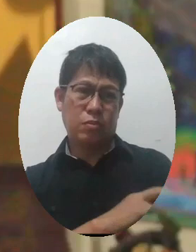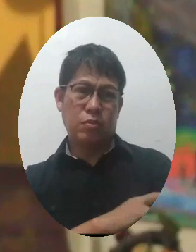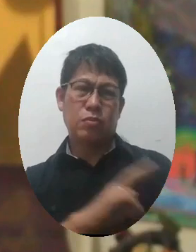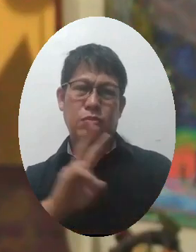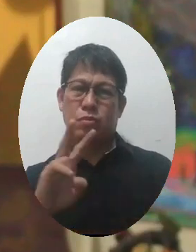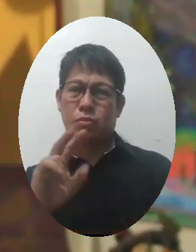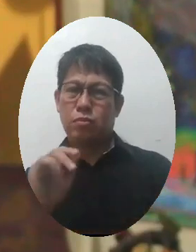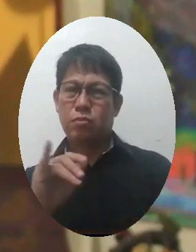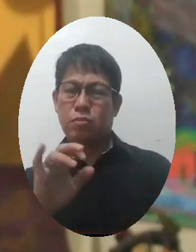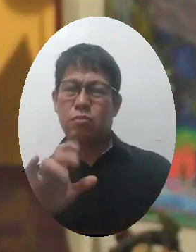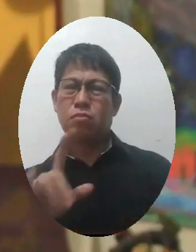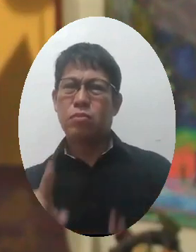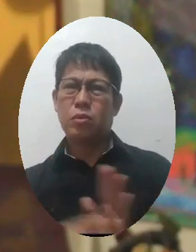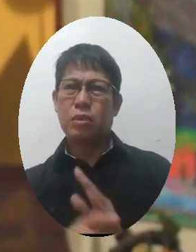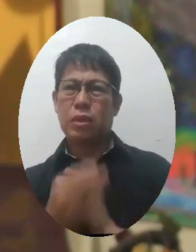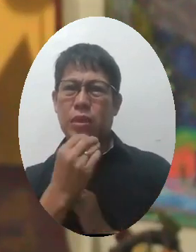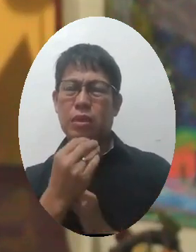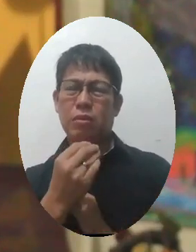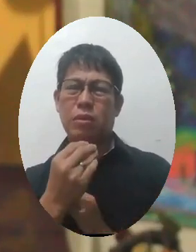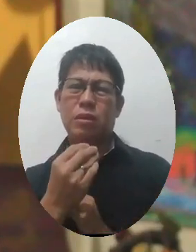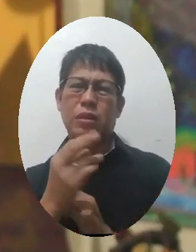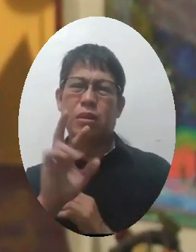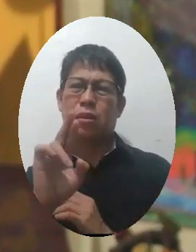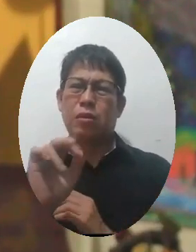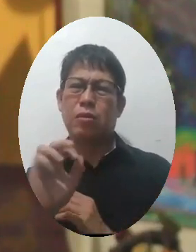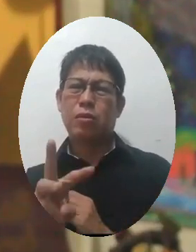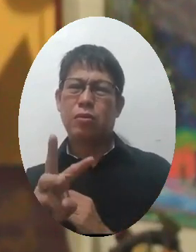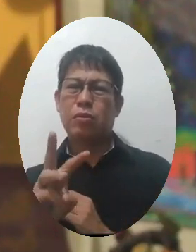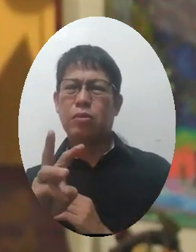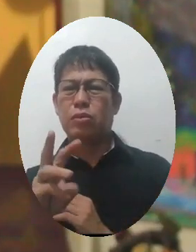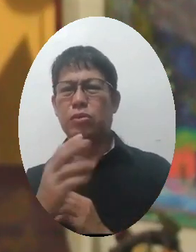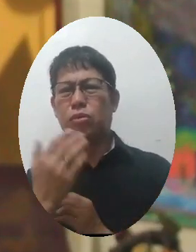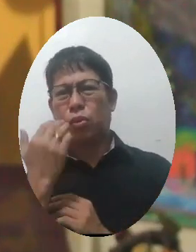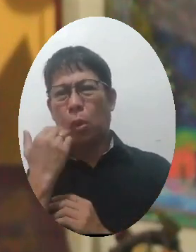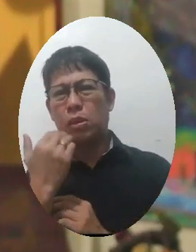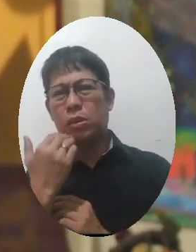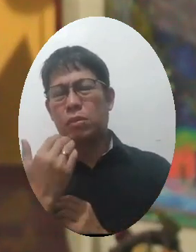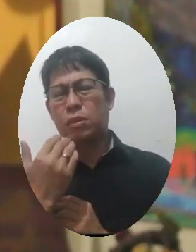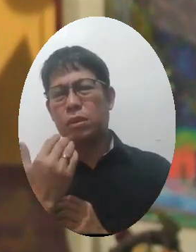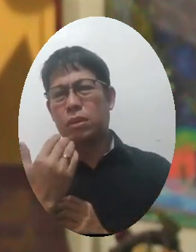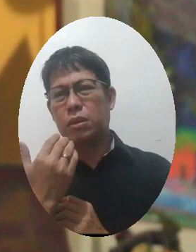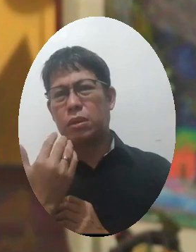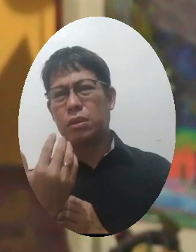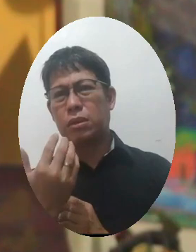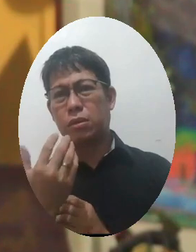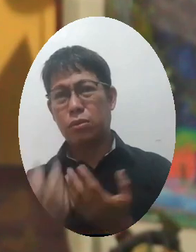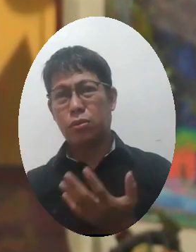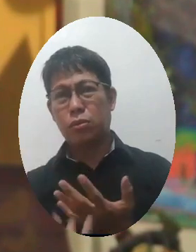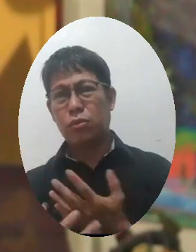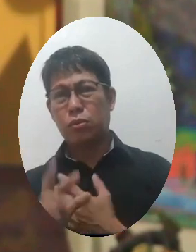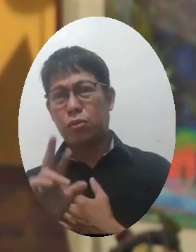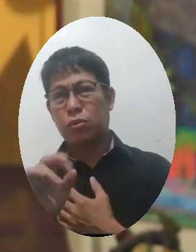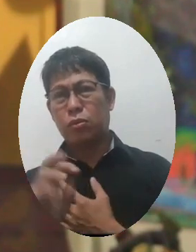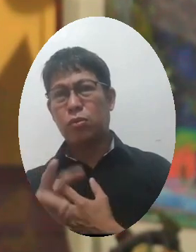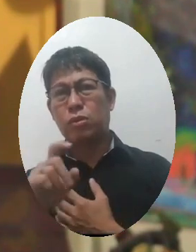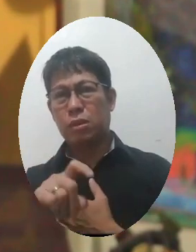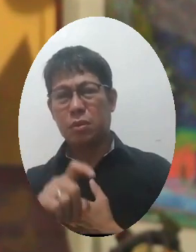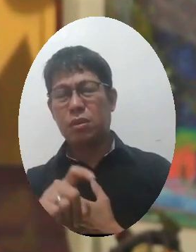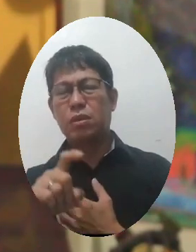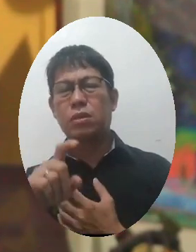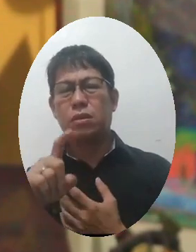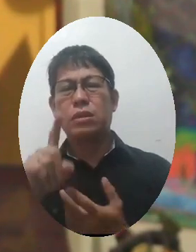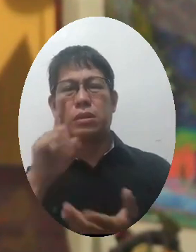GBS. Iwasan ang pagkain ng mga hilaw o hindi kumpletong pagluto ng karne. Kailangan